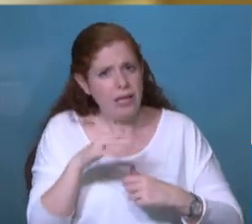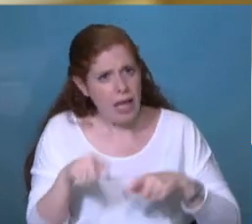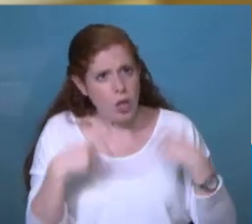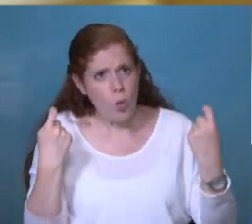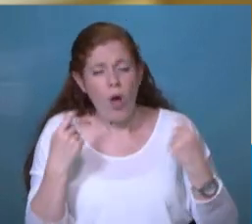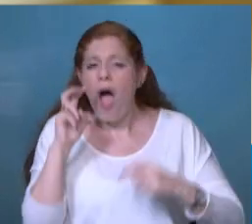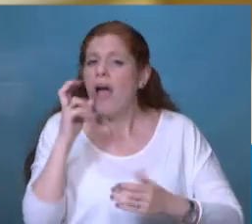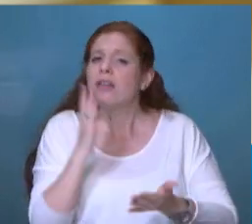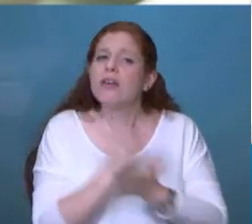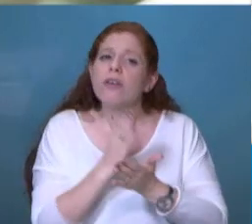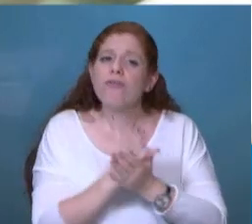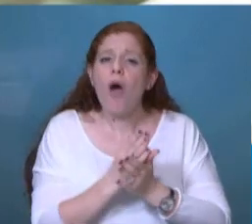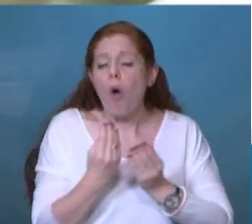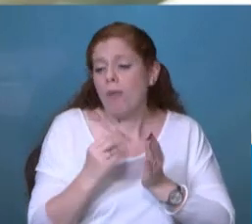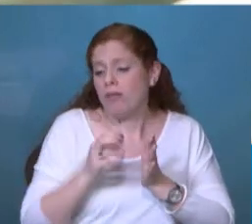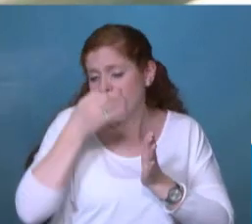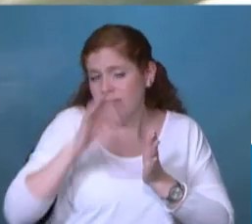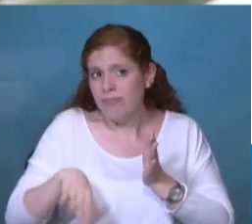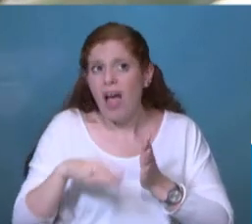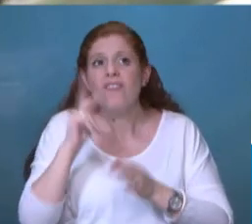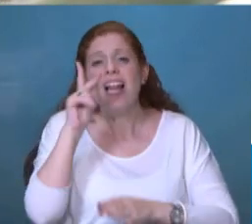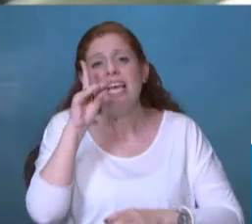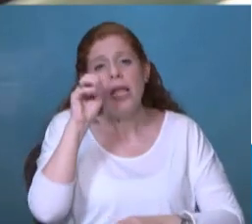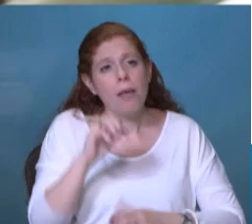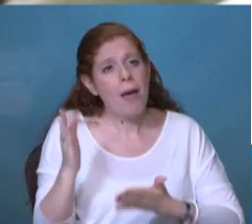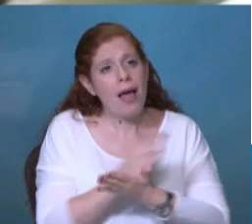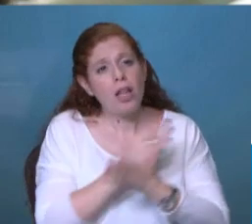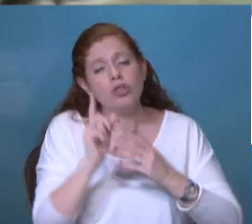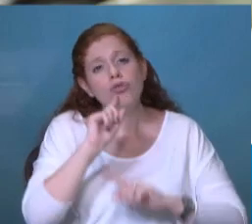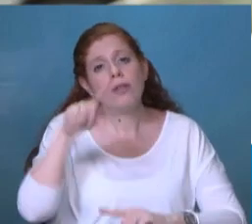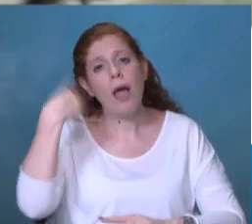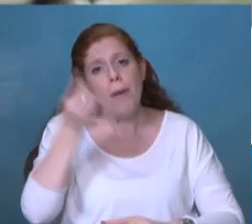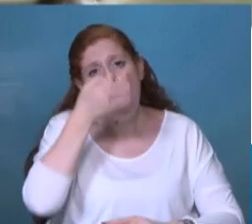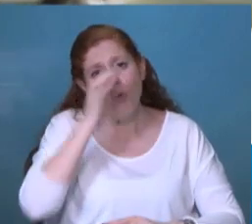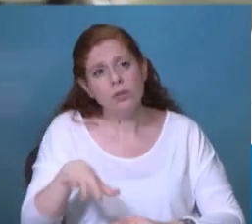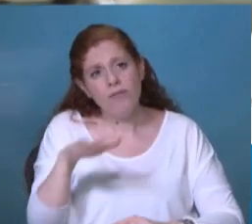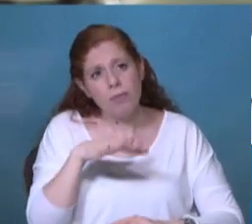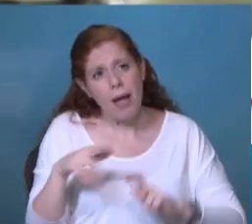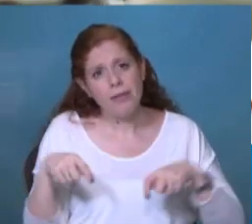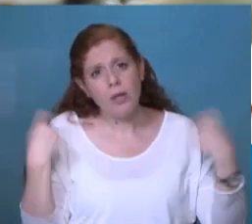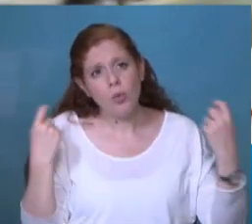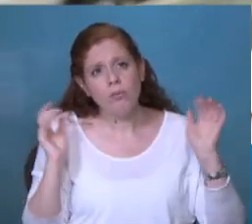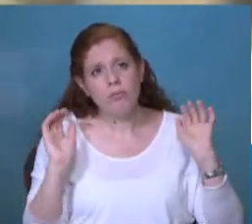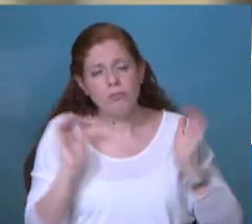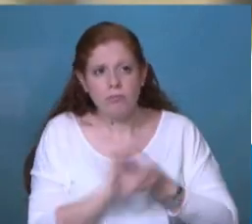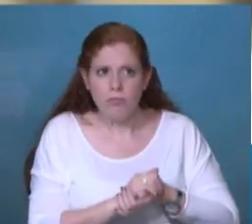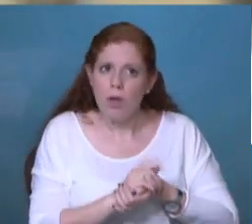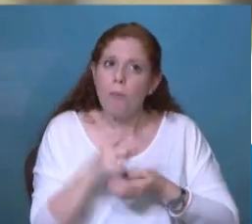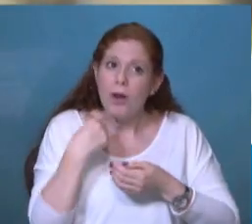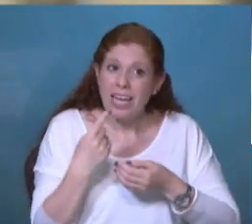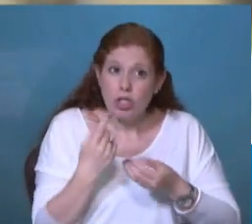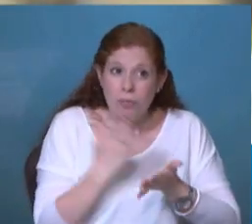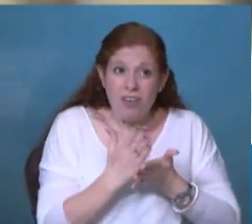עין כבר רגל אחת בחוץ, אבל קדם כבר החליט. בשנה הבאה הוא עוזב את מערכת החינוך. בוא נגיד שאם עמדתי על המקפצה,